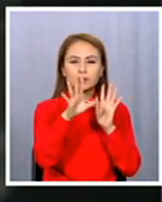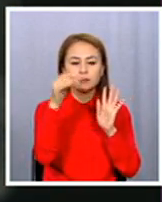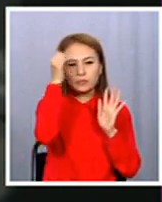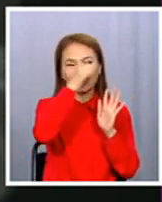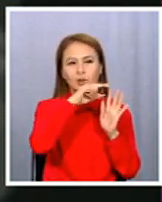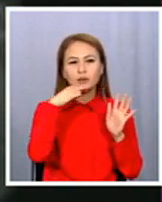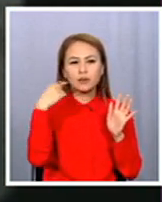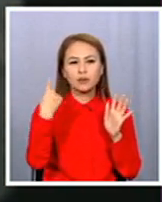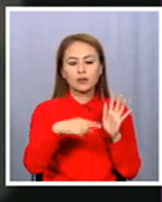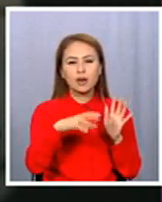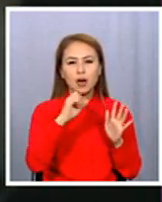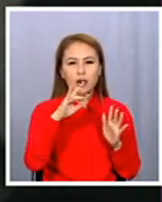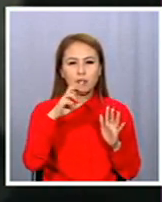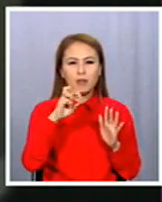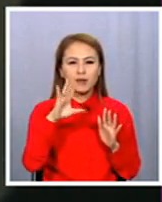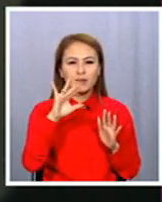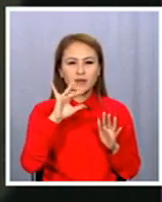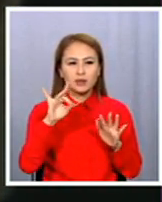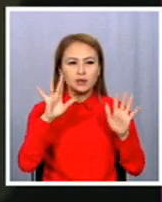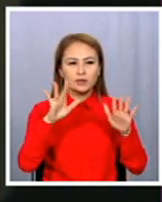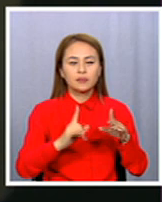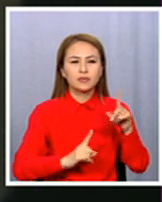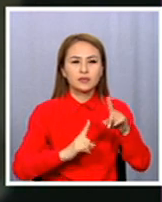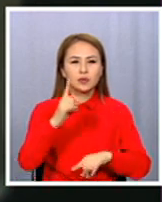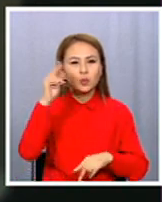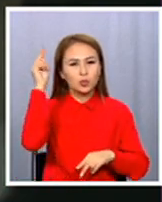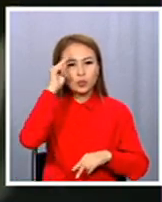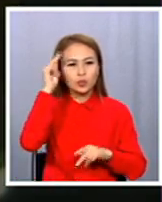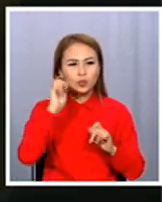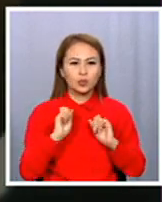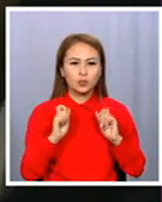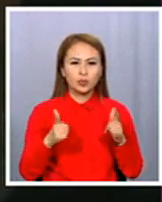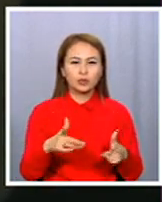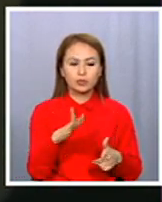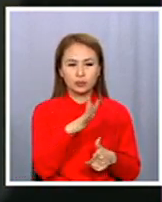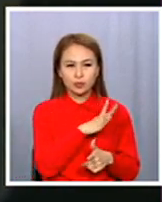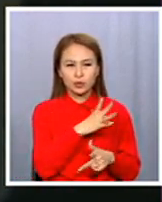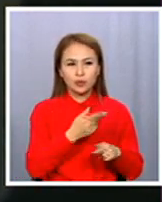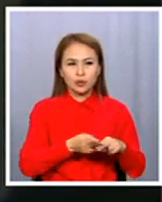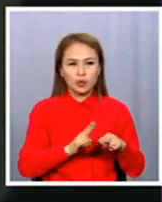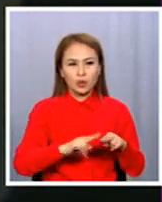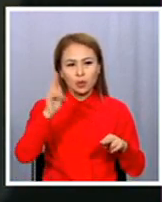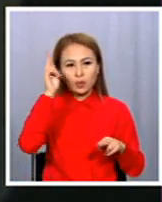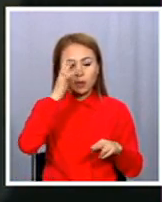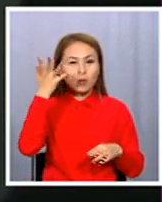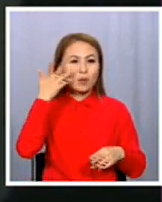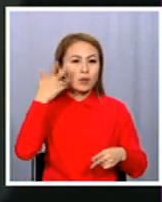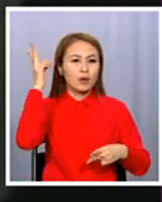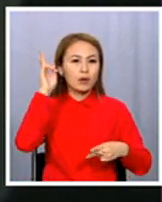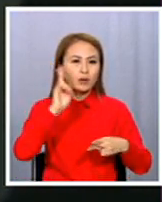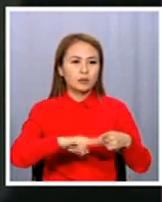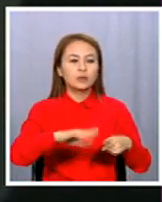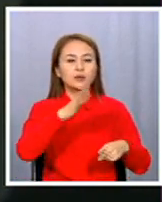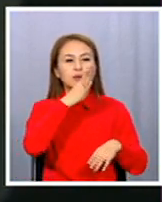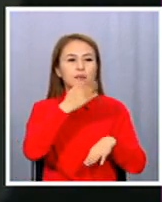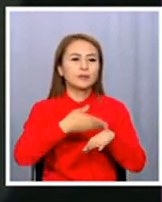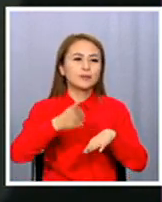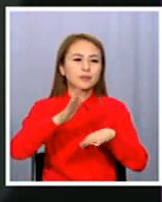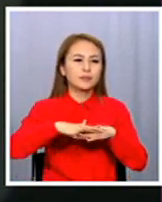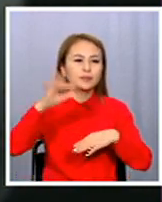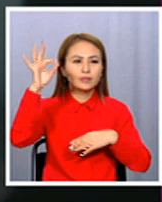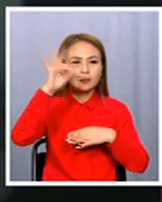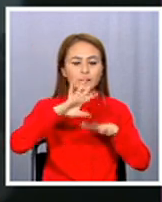Ресейдегі Армавир жоғары әскери ұшқыштар училищесіне оқуға түседі. Оқуын тәмамдаған соң, қиыр шығыстағы әскери